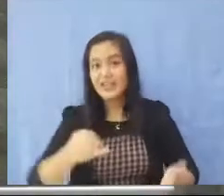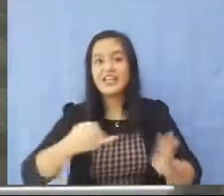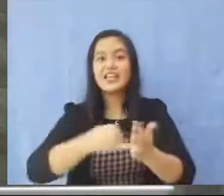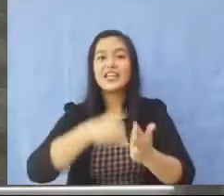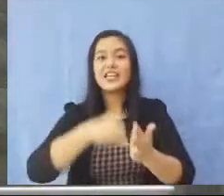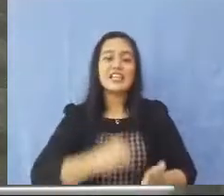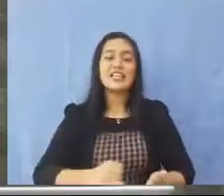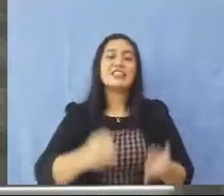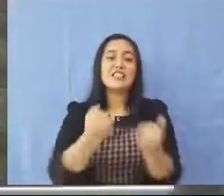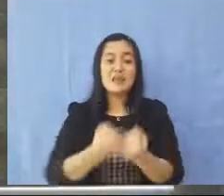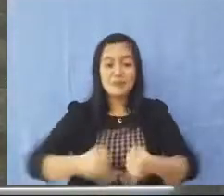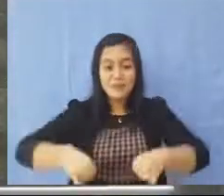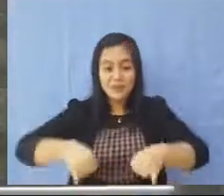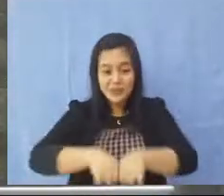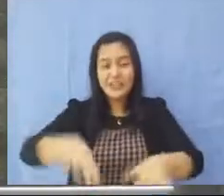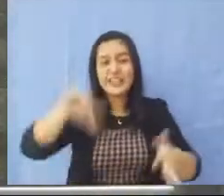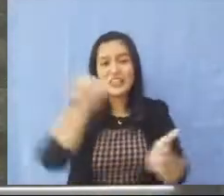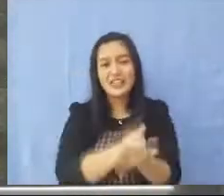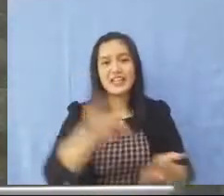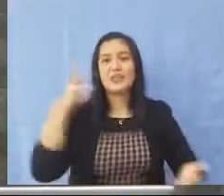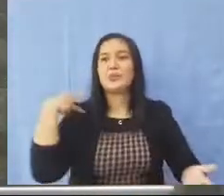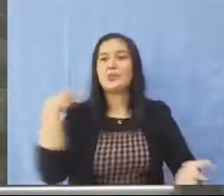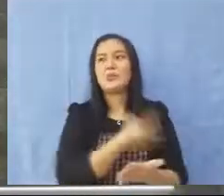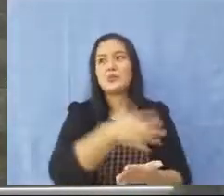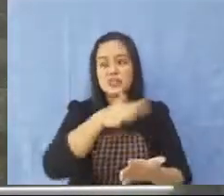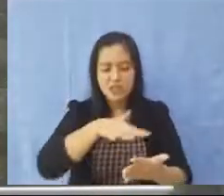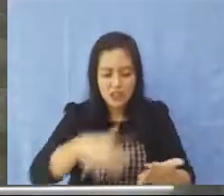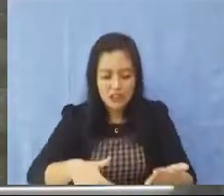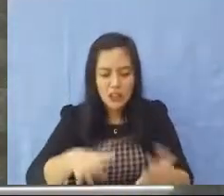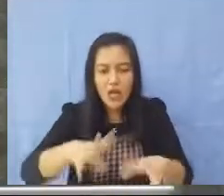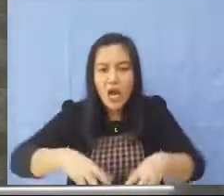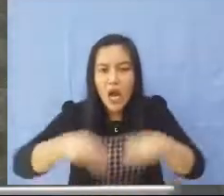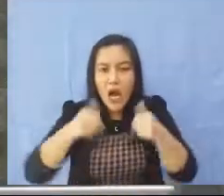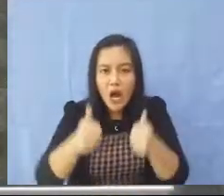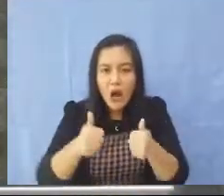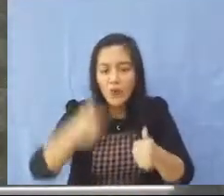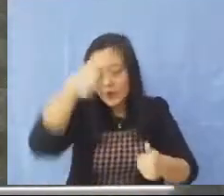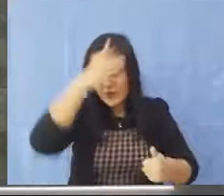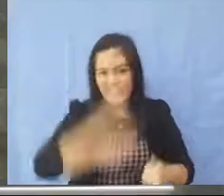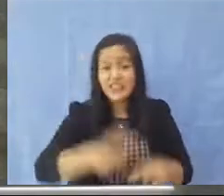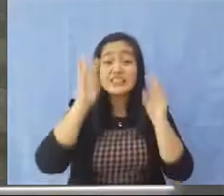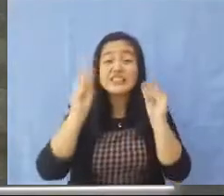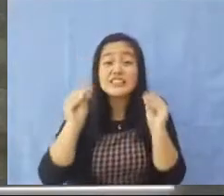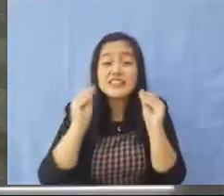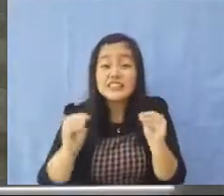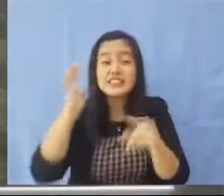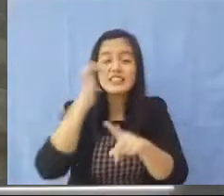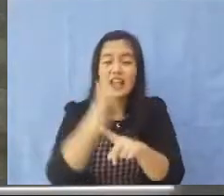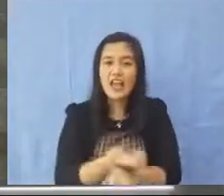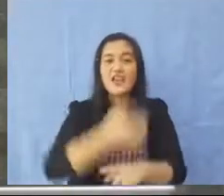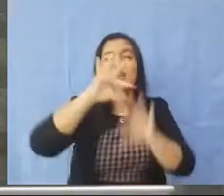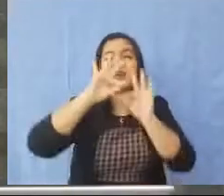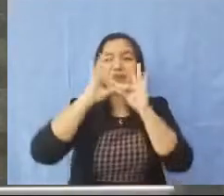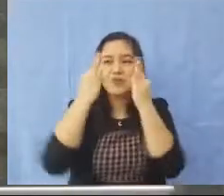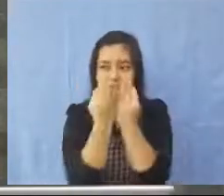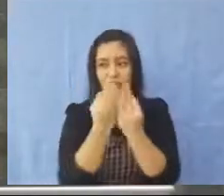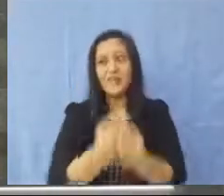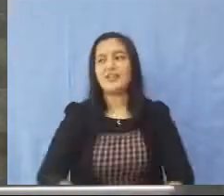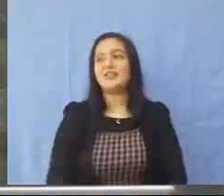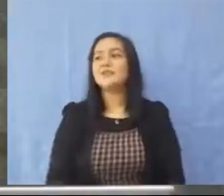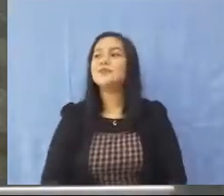pamilya, paano ba maikipag-deal ang Diyos sa pamilya? Kung gusto mo makita ng mga background patungkol dyan, kung paano ang Diyos